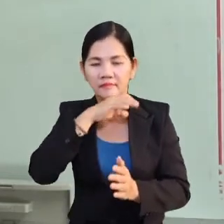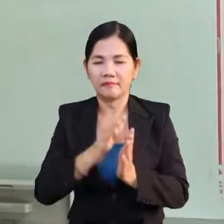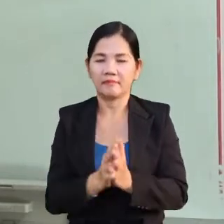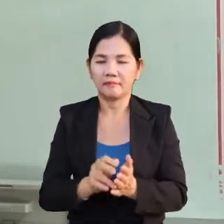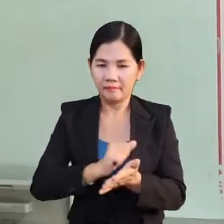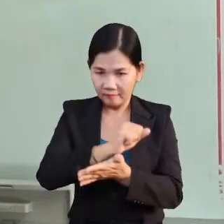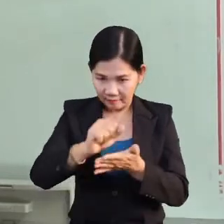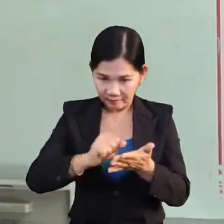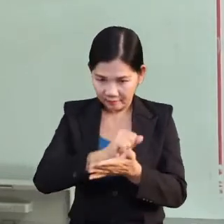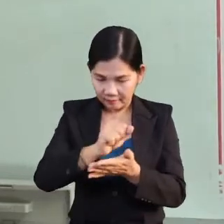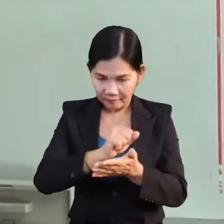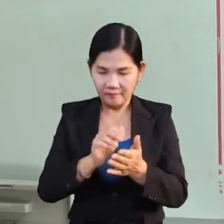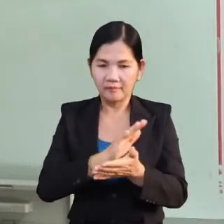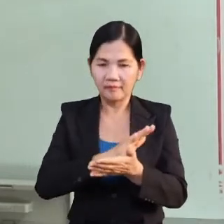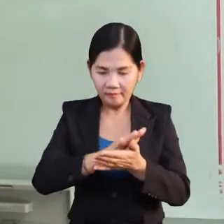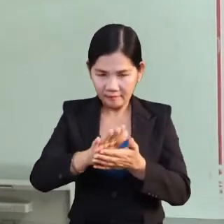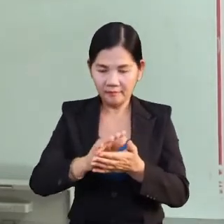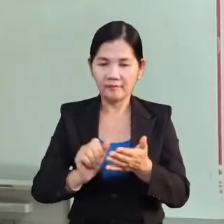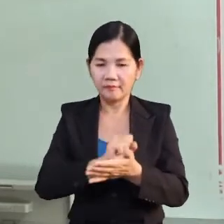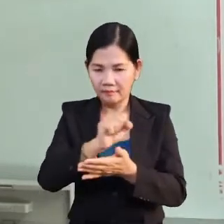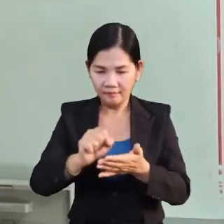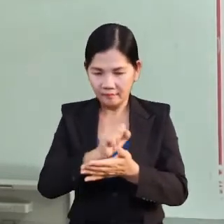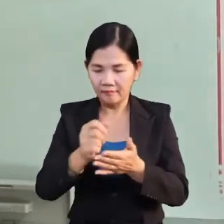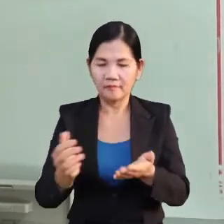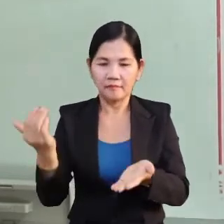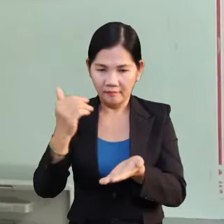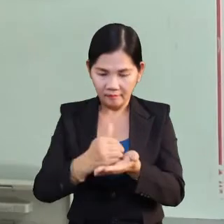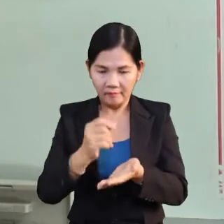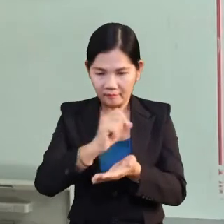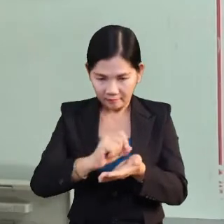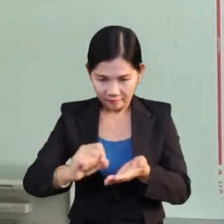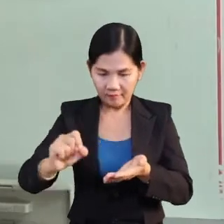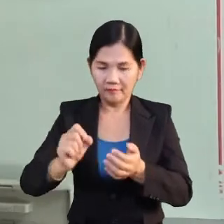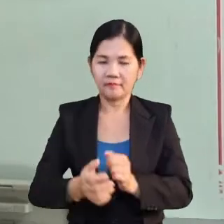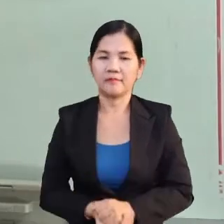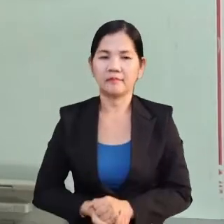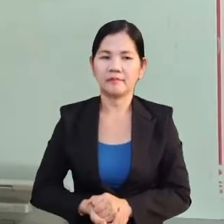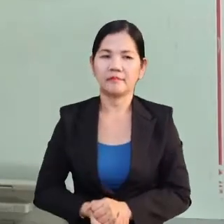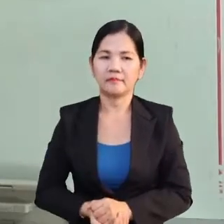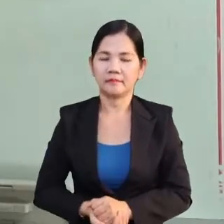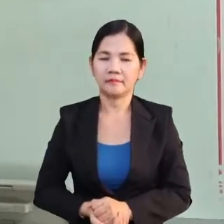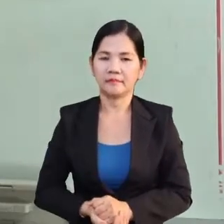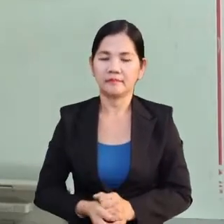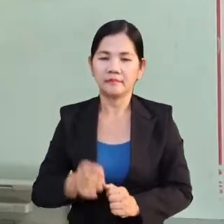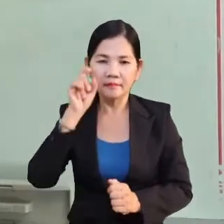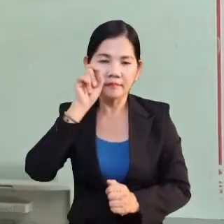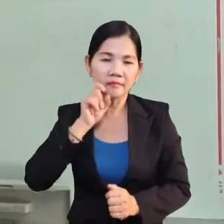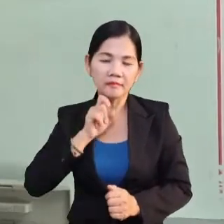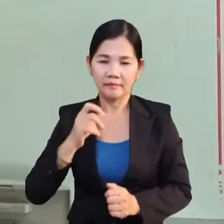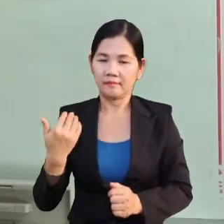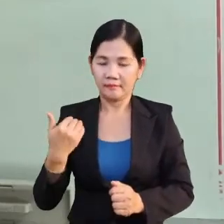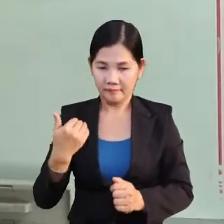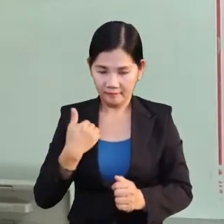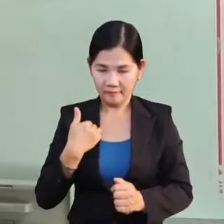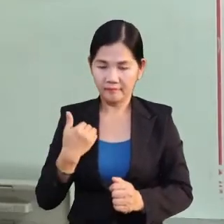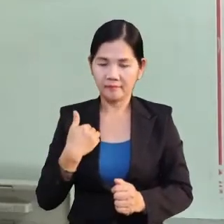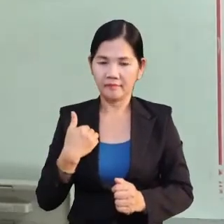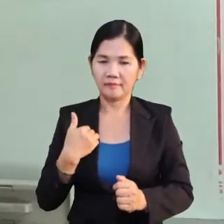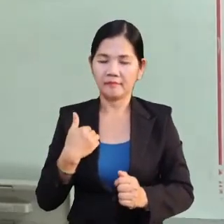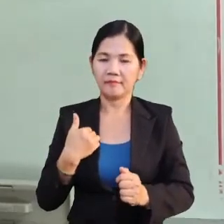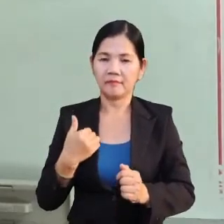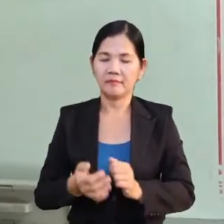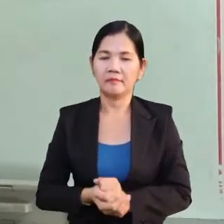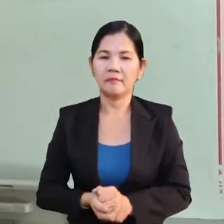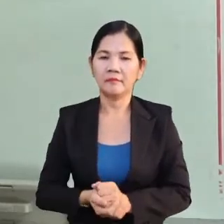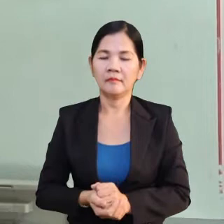ស្អាតយើងចង់ឲ្យសរសេរស្អាតជាងមុនគឺយើងលោបហើយសរសេរម្ដងទៀតអញ្ចឹងកូនមានជាលោបគ្រប់គ្នានៅចា